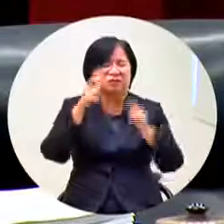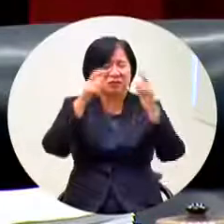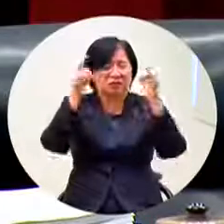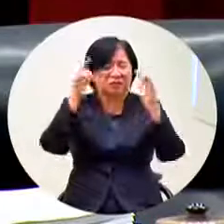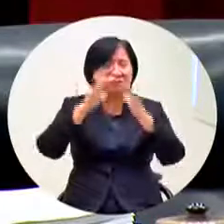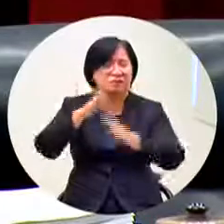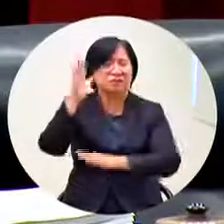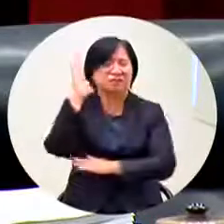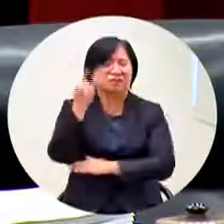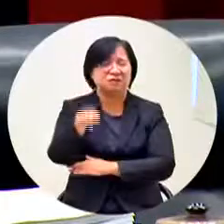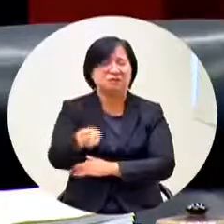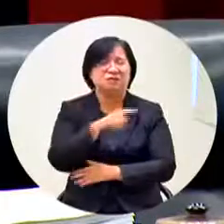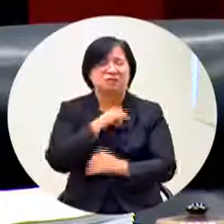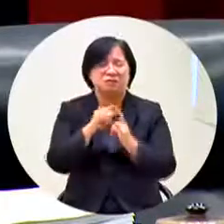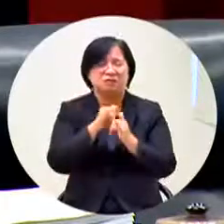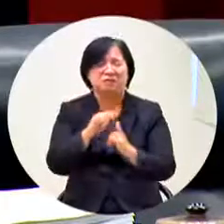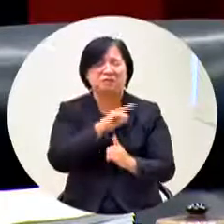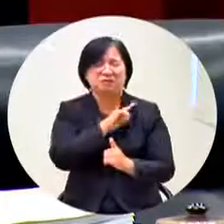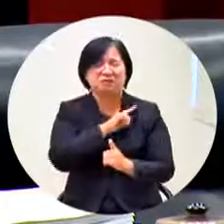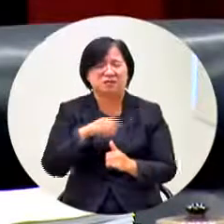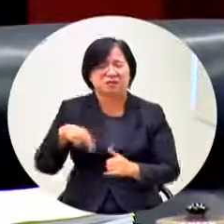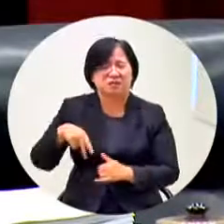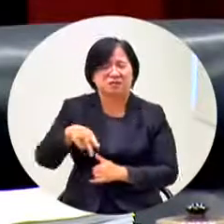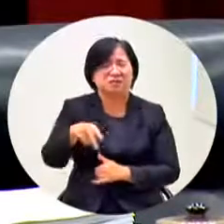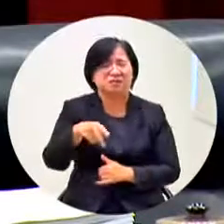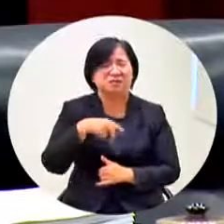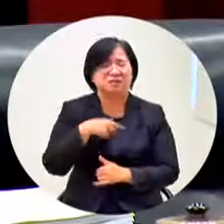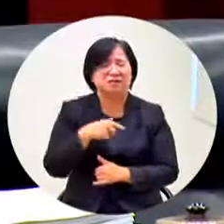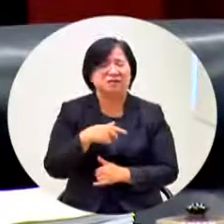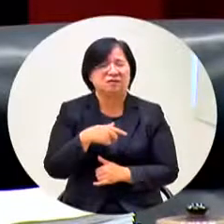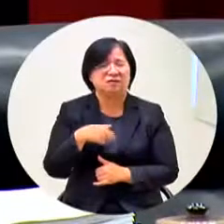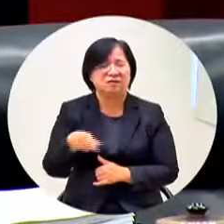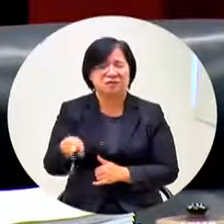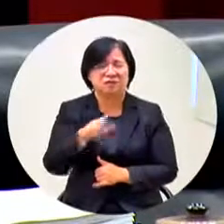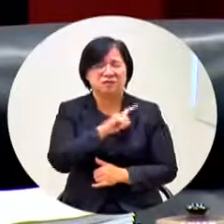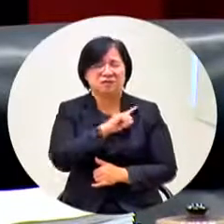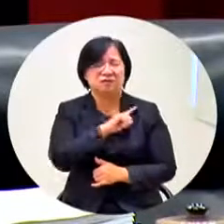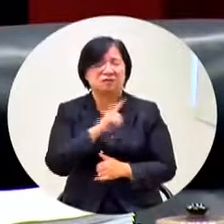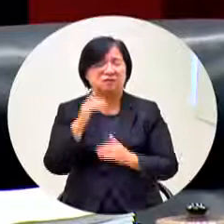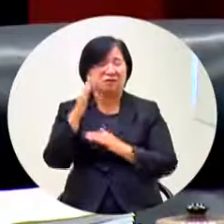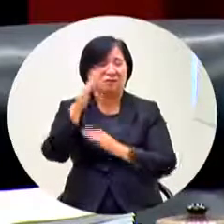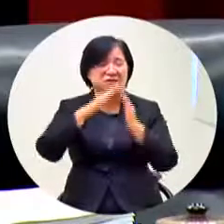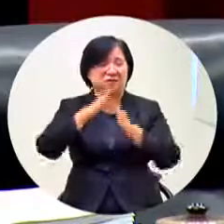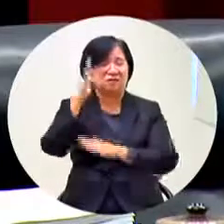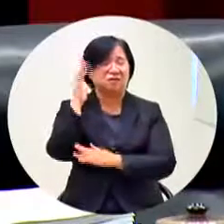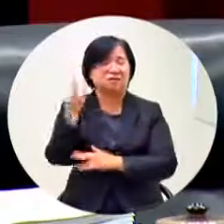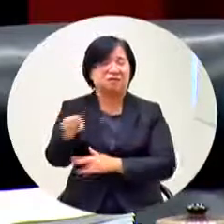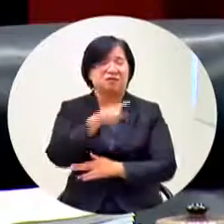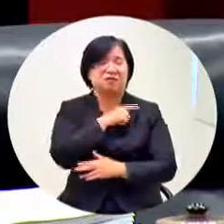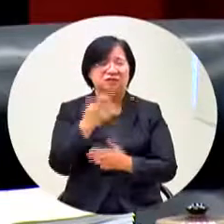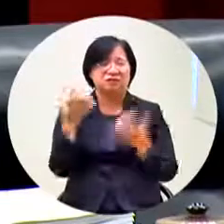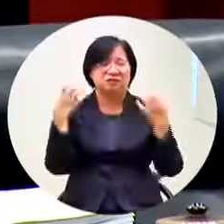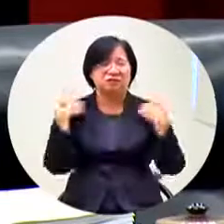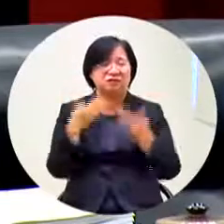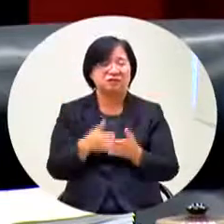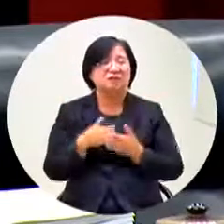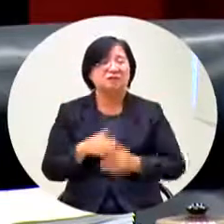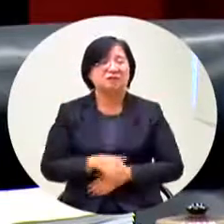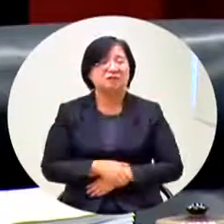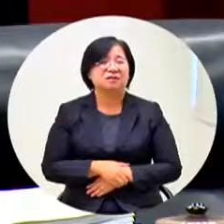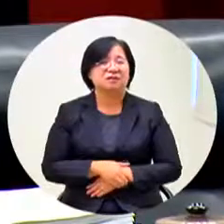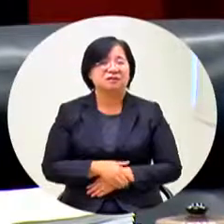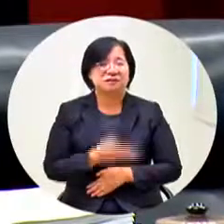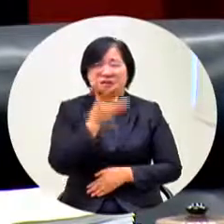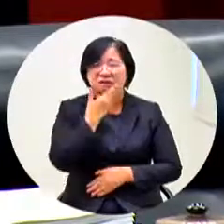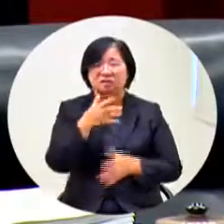市民在通行，你们当然责无旁贷要去处理的问题啊。所以这种施设巷道的铺设问题，其实在我们